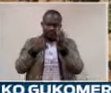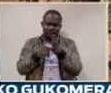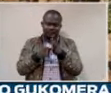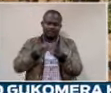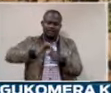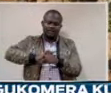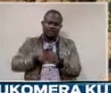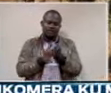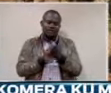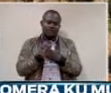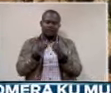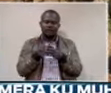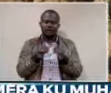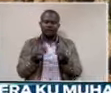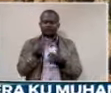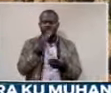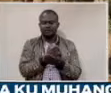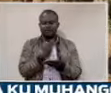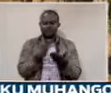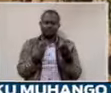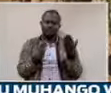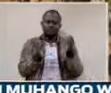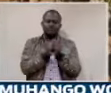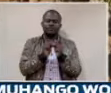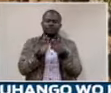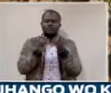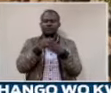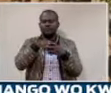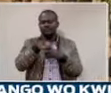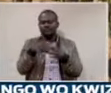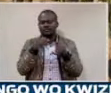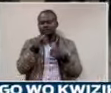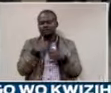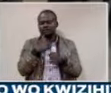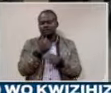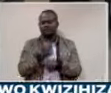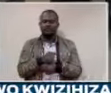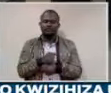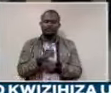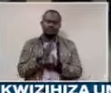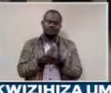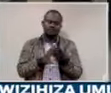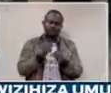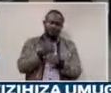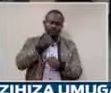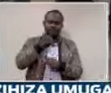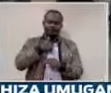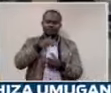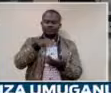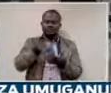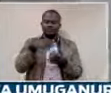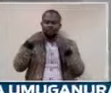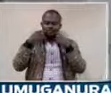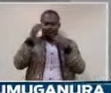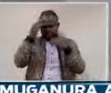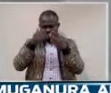nabo twageragezaga kukabona karahagaze, n'abari bakarimo ubu ntago bafite akazi. Bamwe mu bikora bafite ibigo bavuga ko